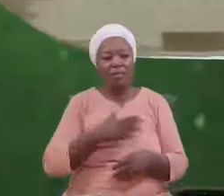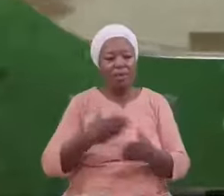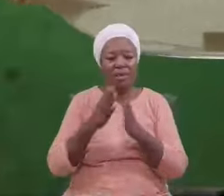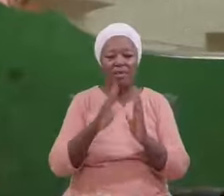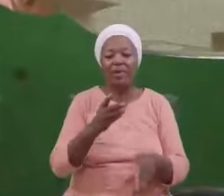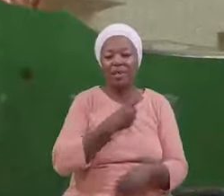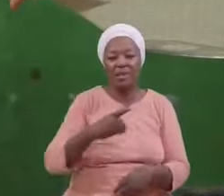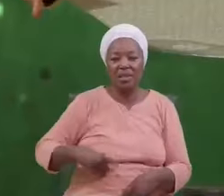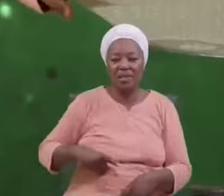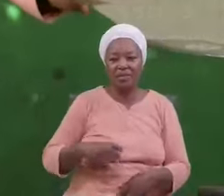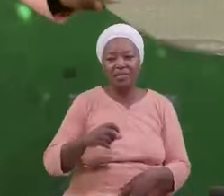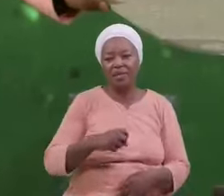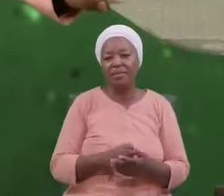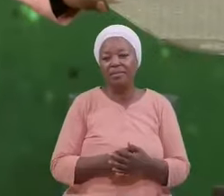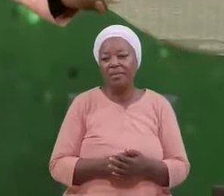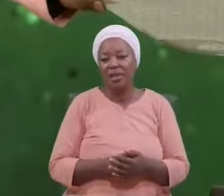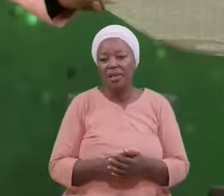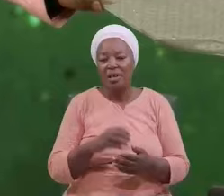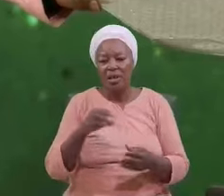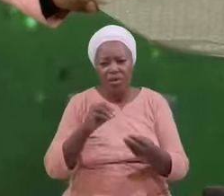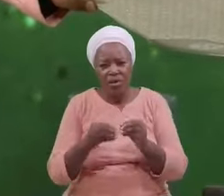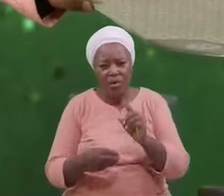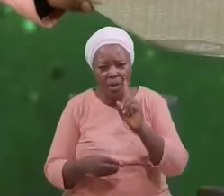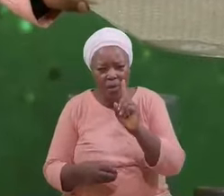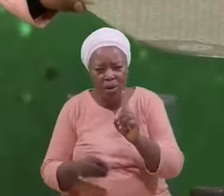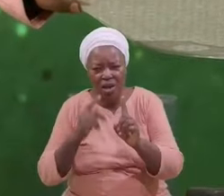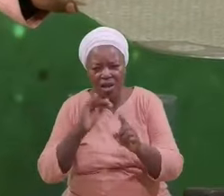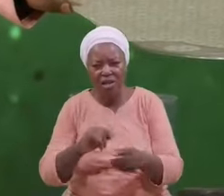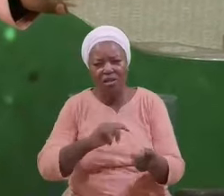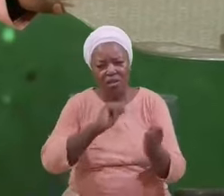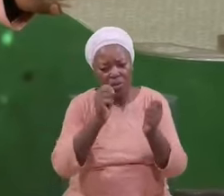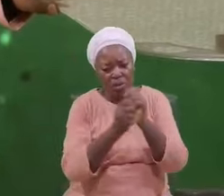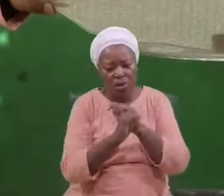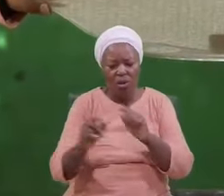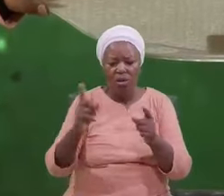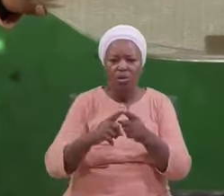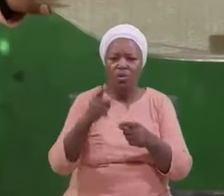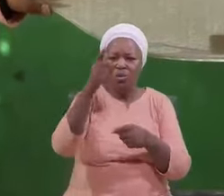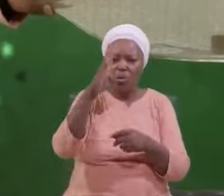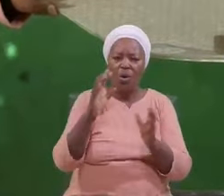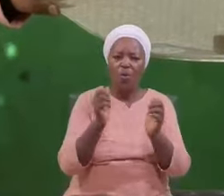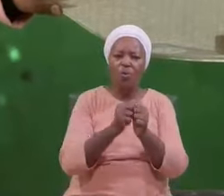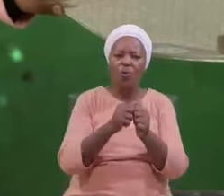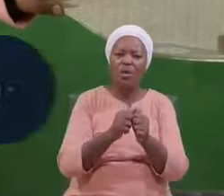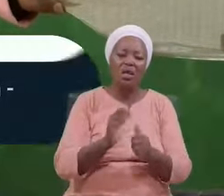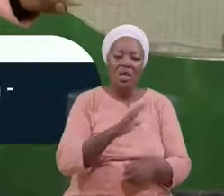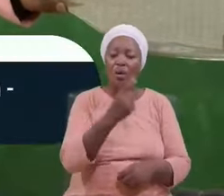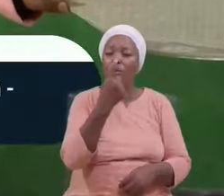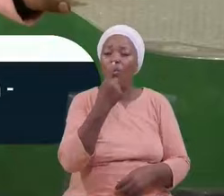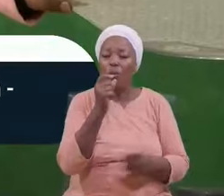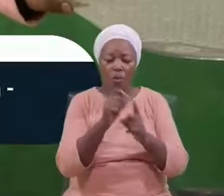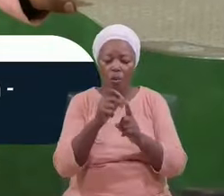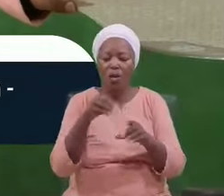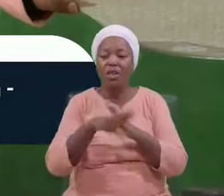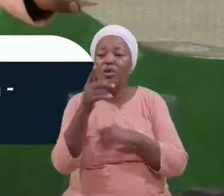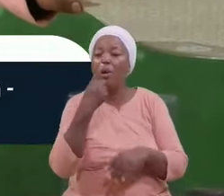Voyons trois sessions ici, numéro un ici. Se tourner vers Dieu avec sa parole